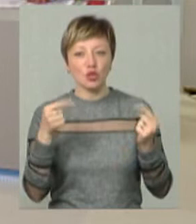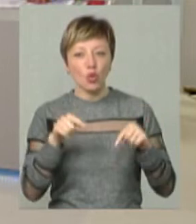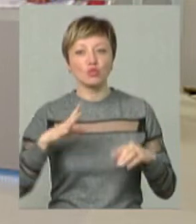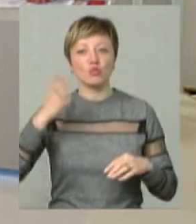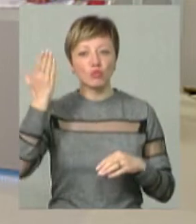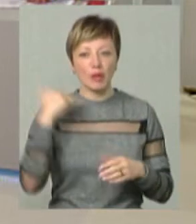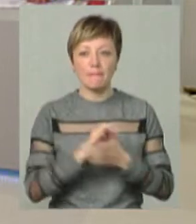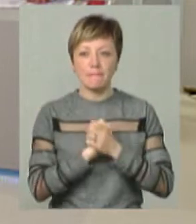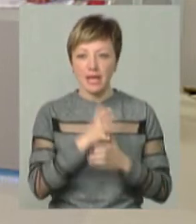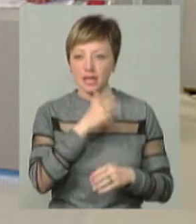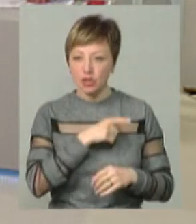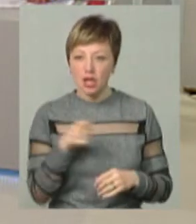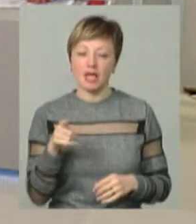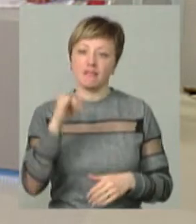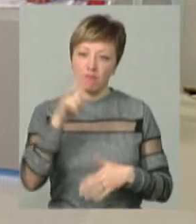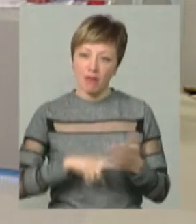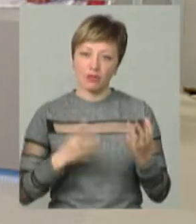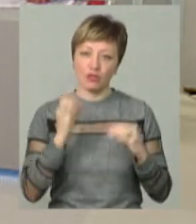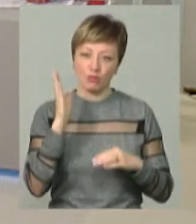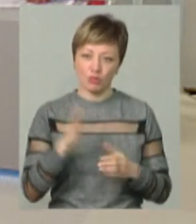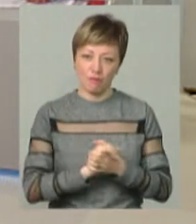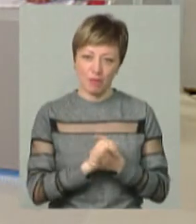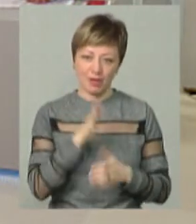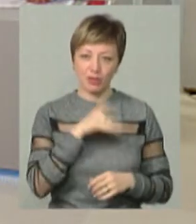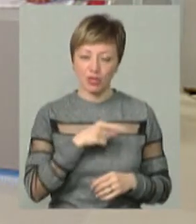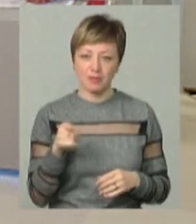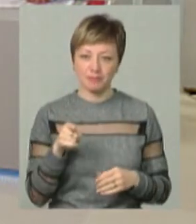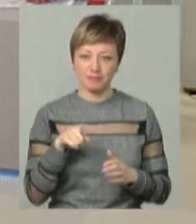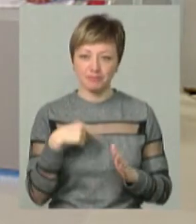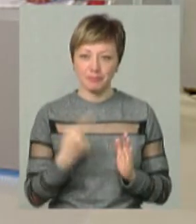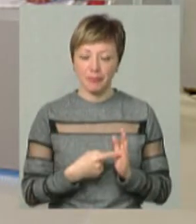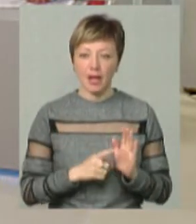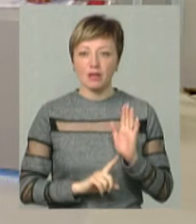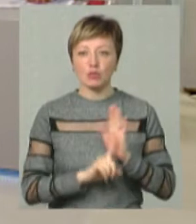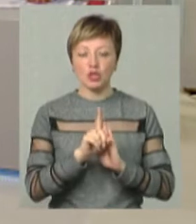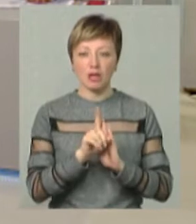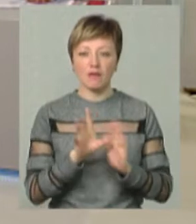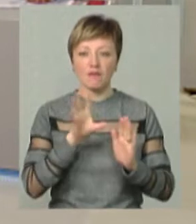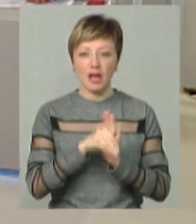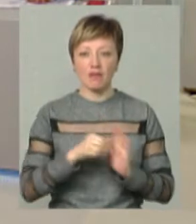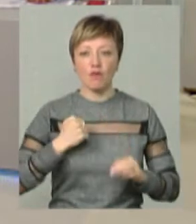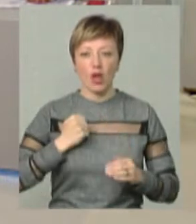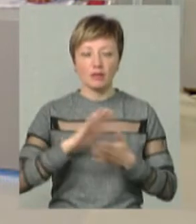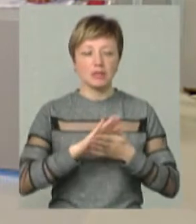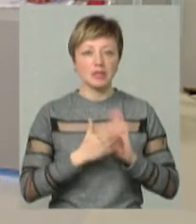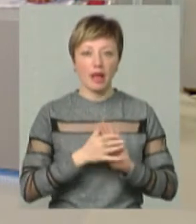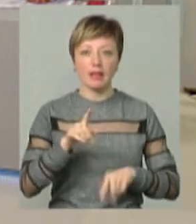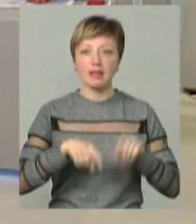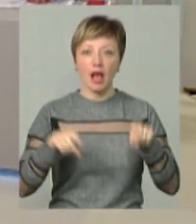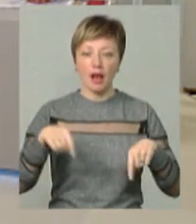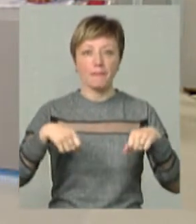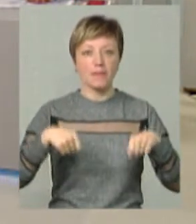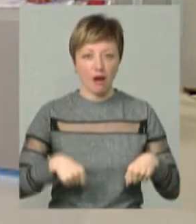були у мирний час і впевнені, що будуть у мирний час? Ну, з початком введення воєнного стану деякі права,